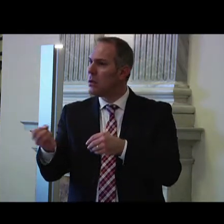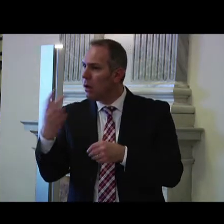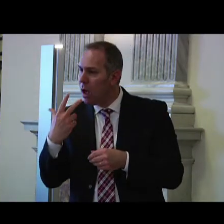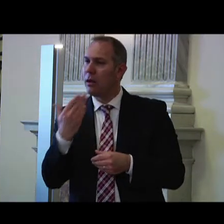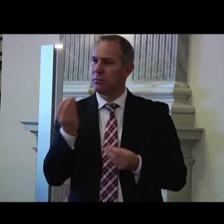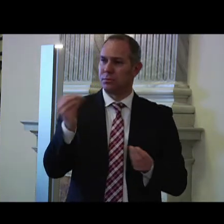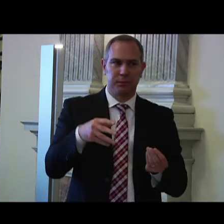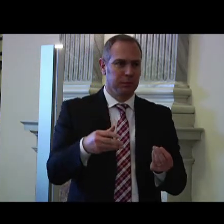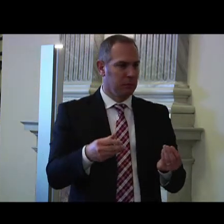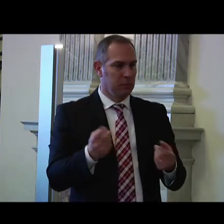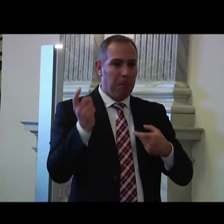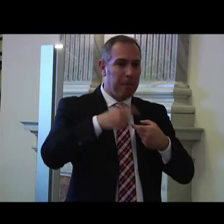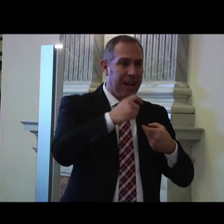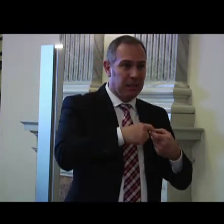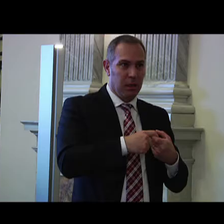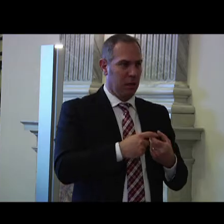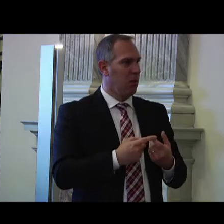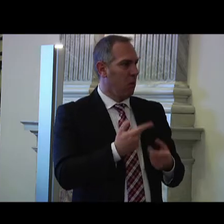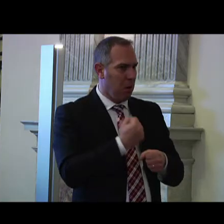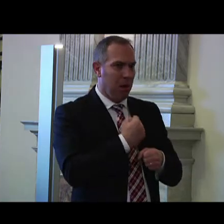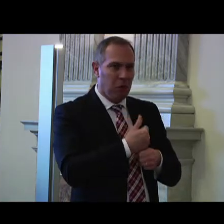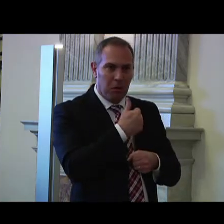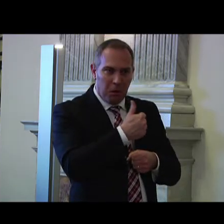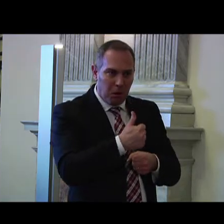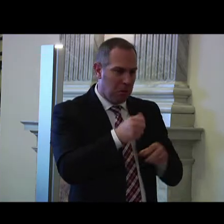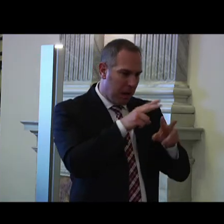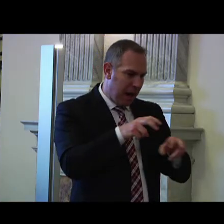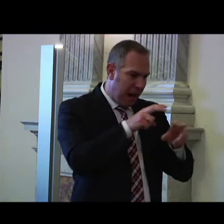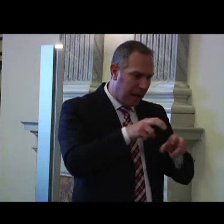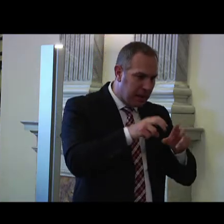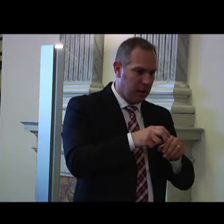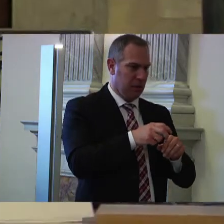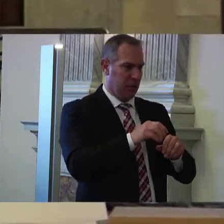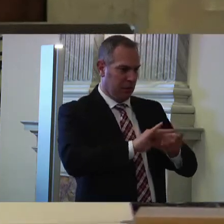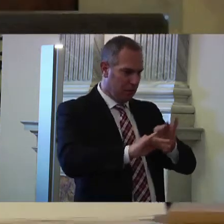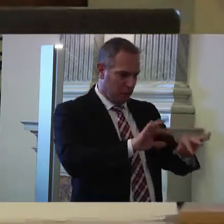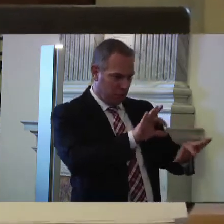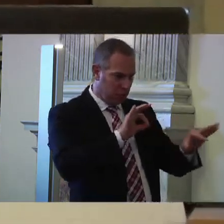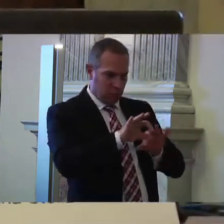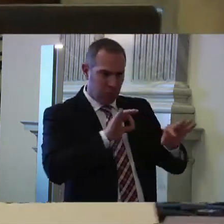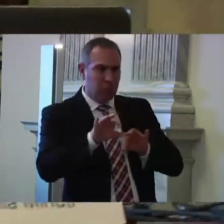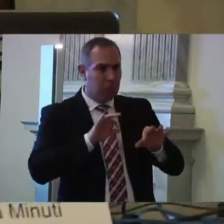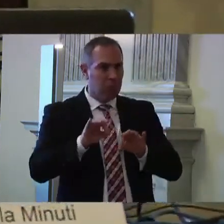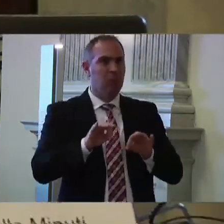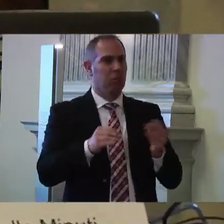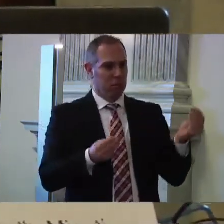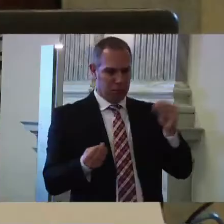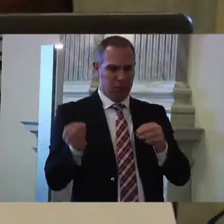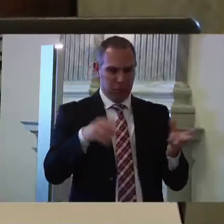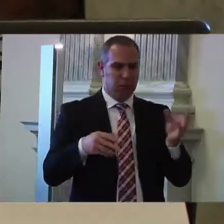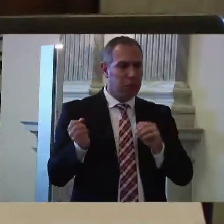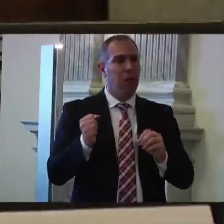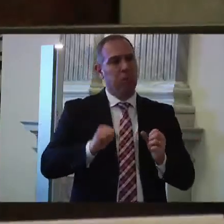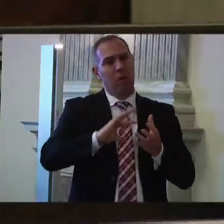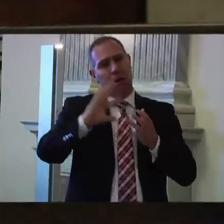fatto un bel lavoro di analisi e di selezione, però potrebbero esserci altri